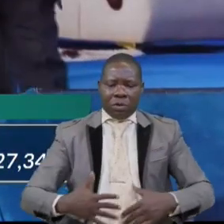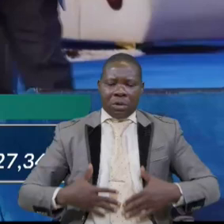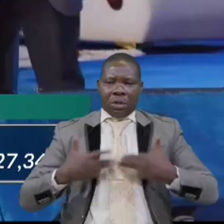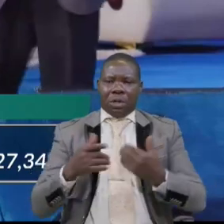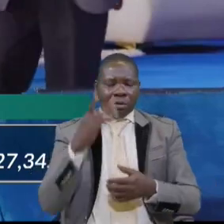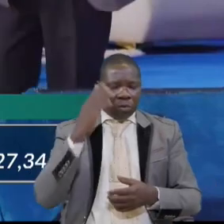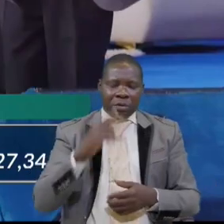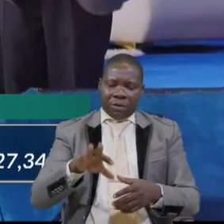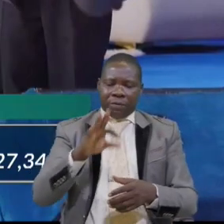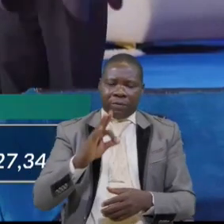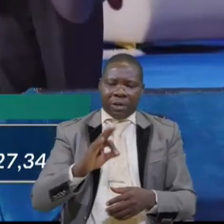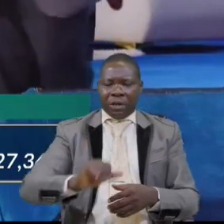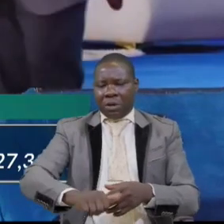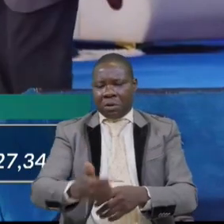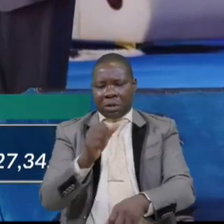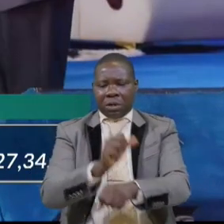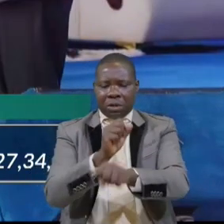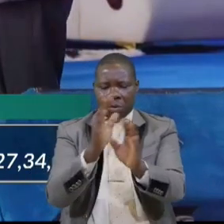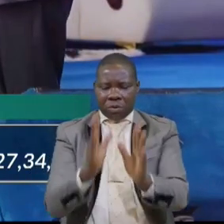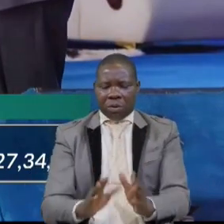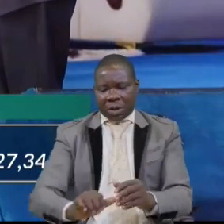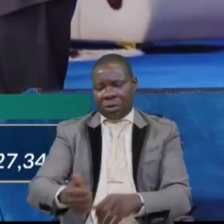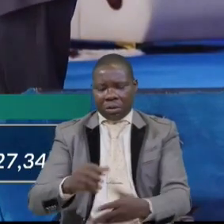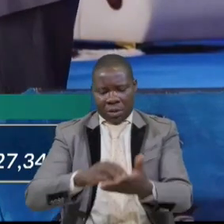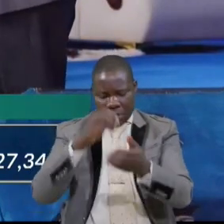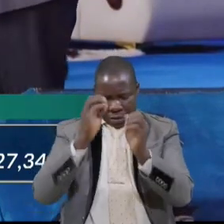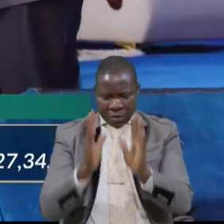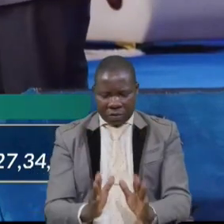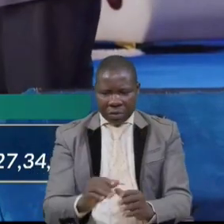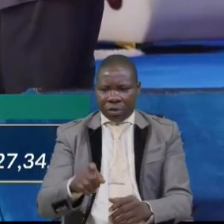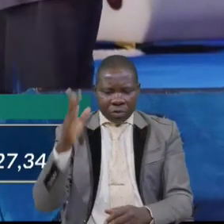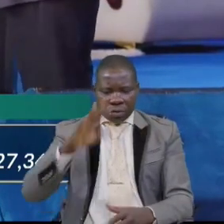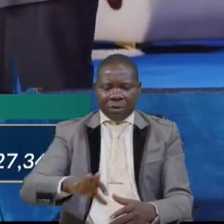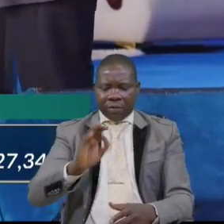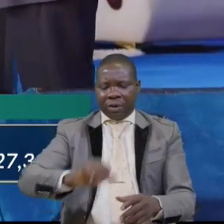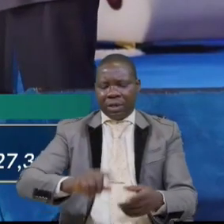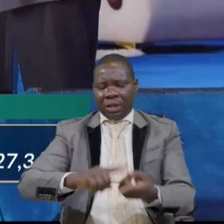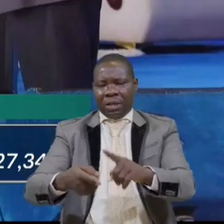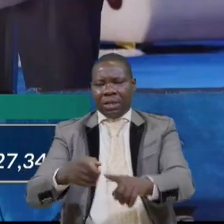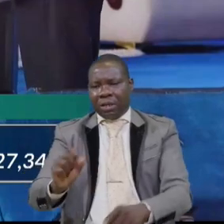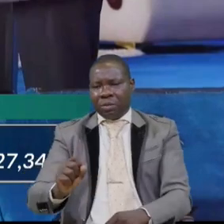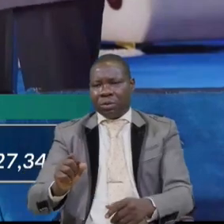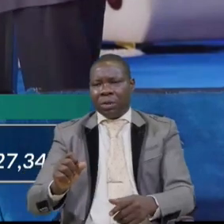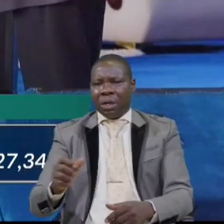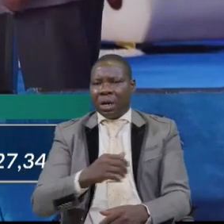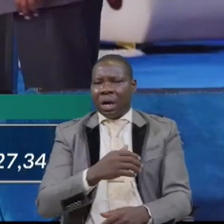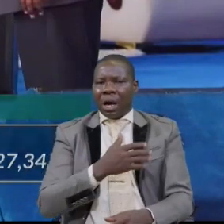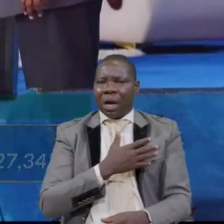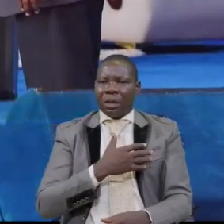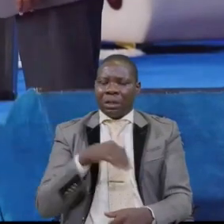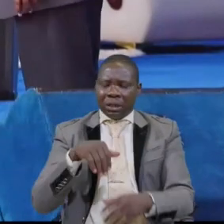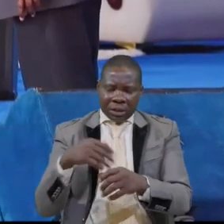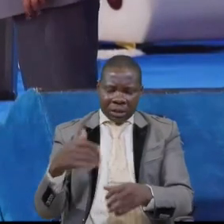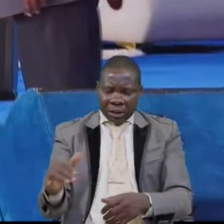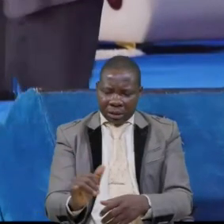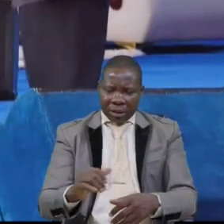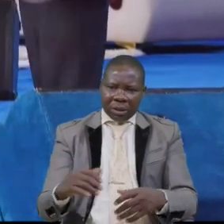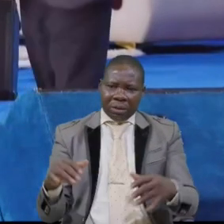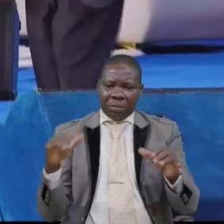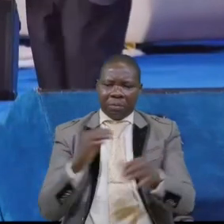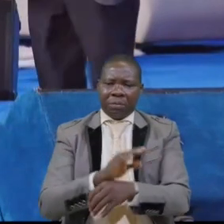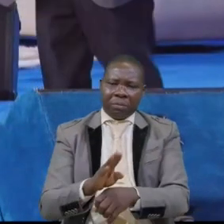des collègues, vous voyez des camarades, élèves, étudiants, vous voyez des voisins et qui sont dans les affaires, pas